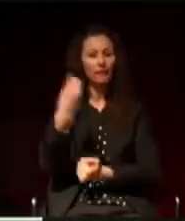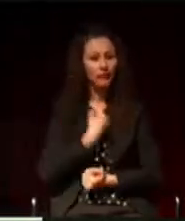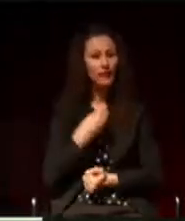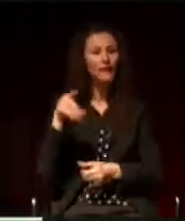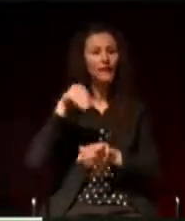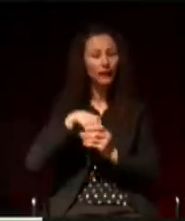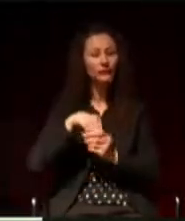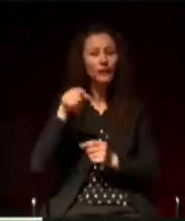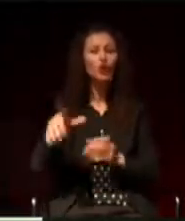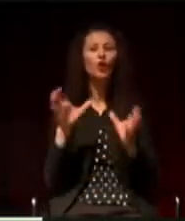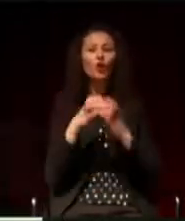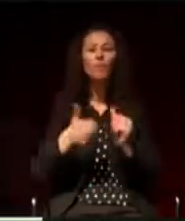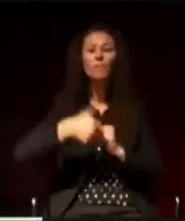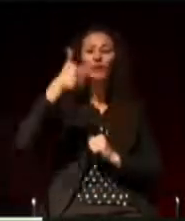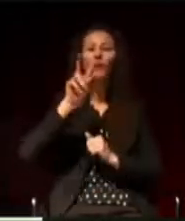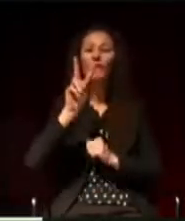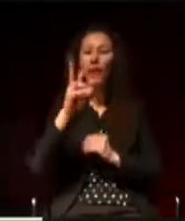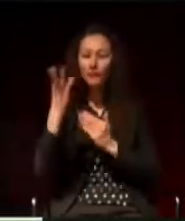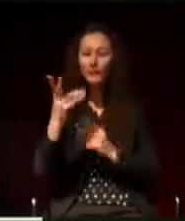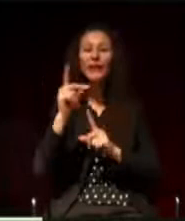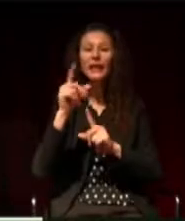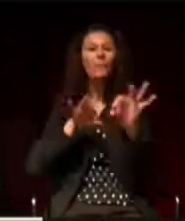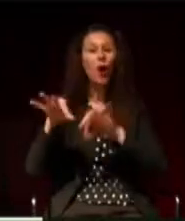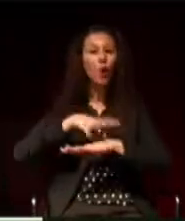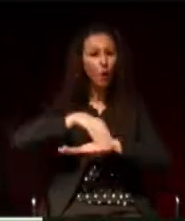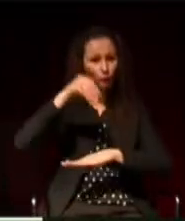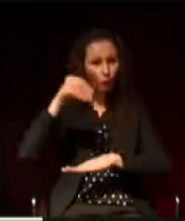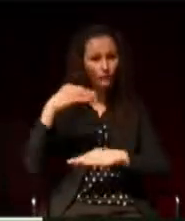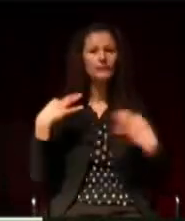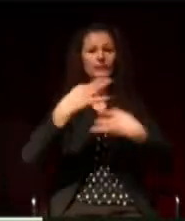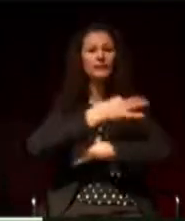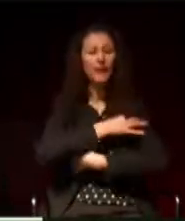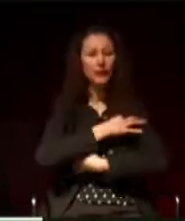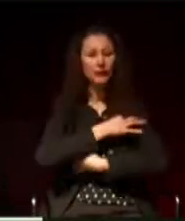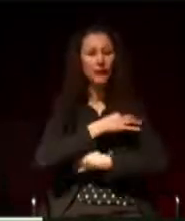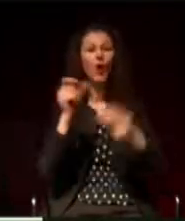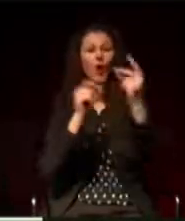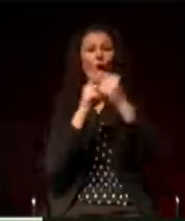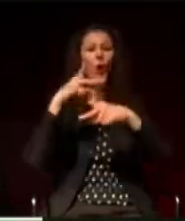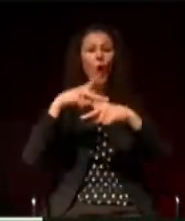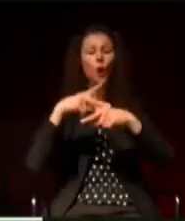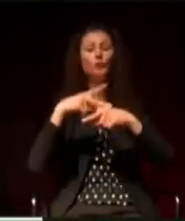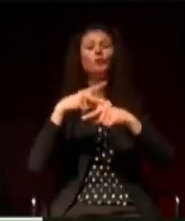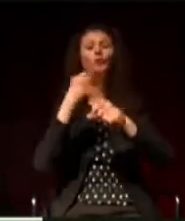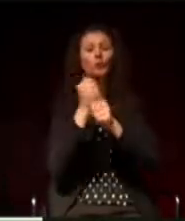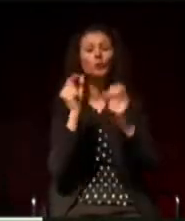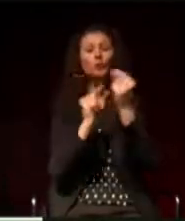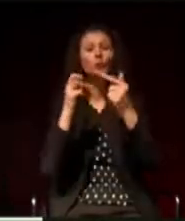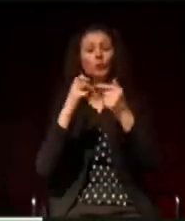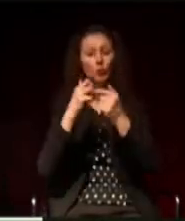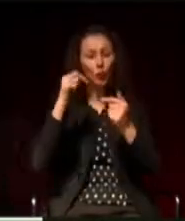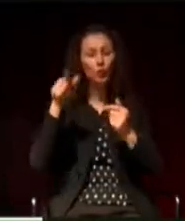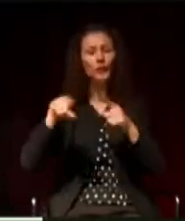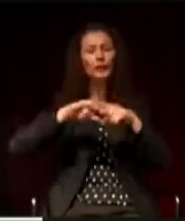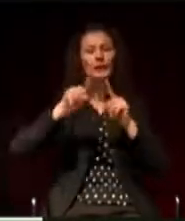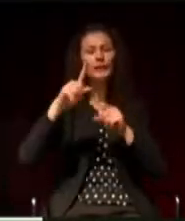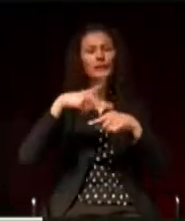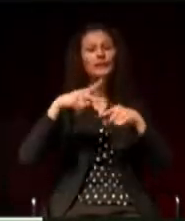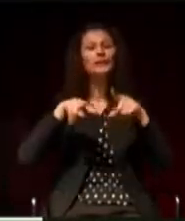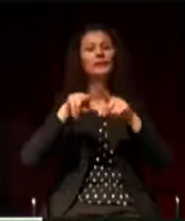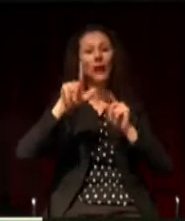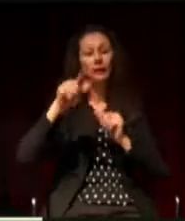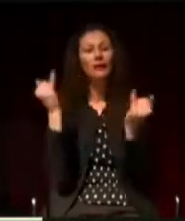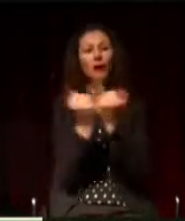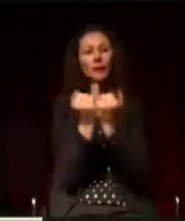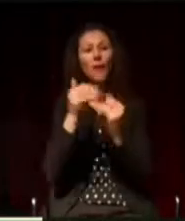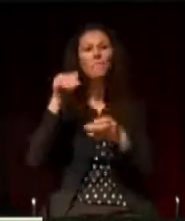esirgemeyen grup başkan vekilimiz ve imar komisyonumuz Sayın Özgür Hızal kardeşime